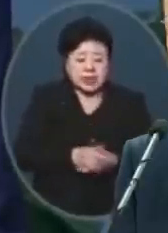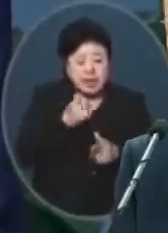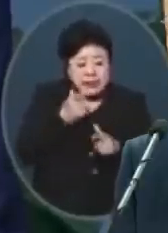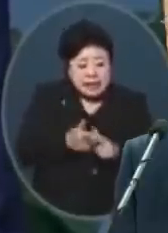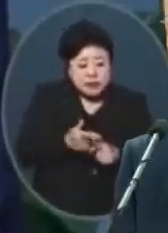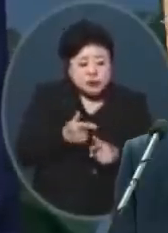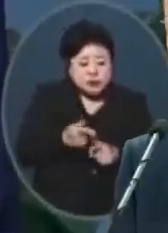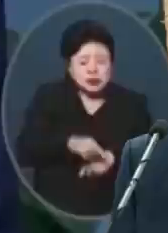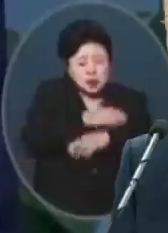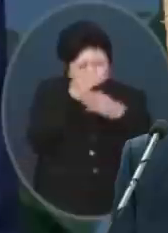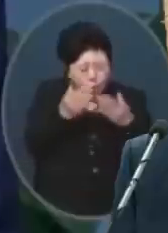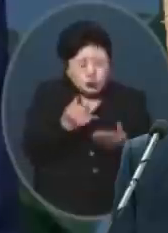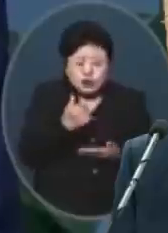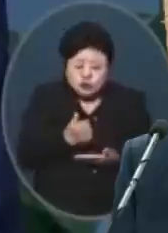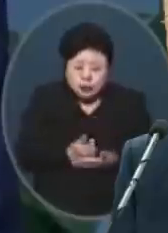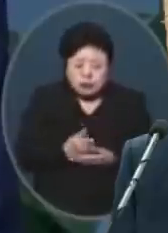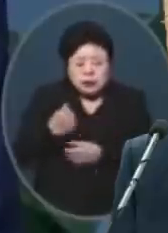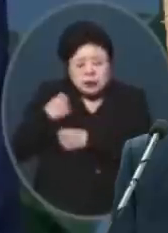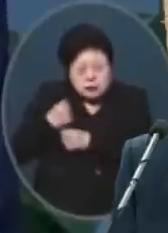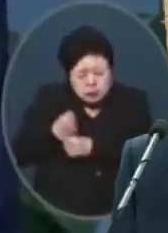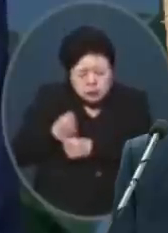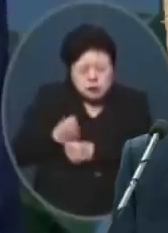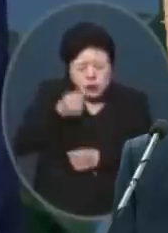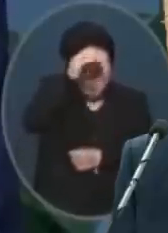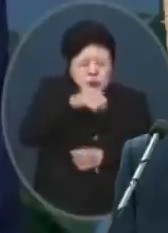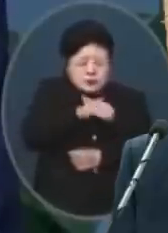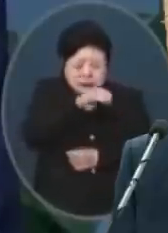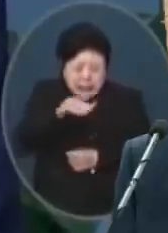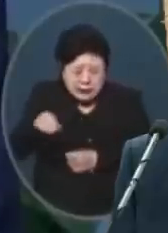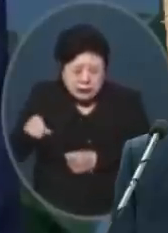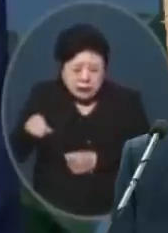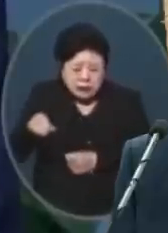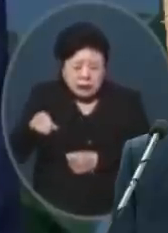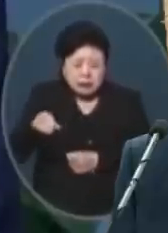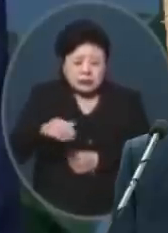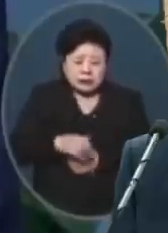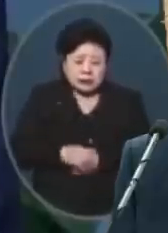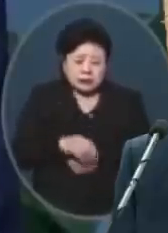예수님이 그 모든 죄를 짊어지고 십자가에서